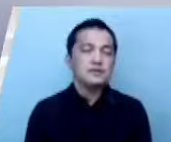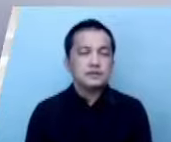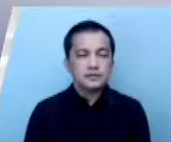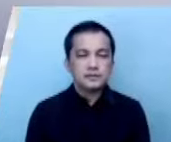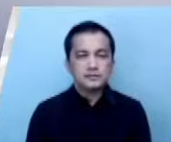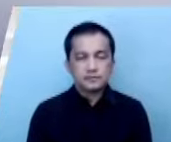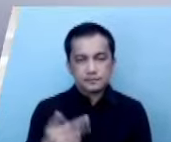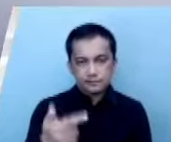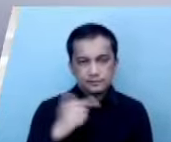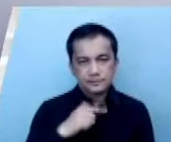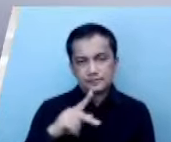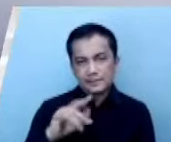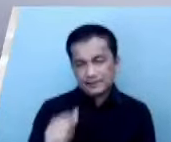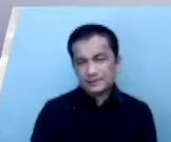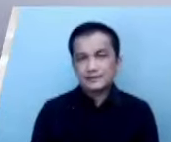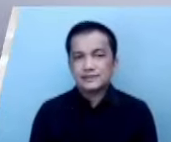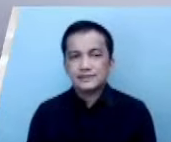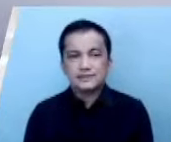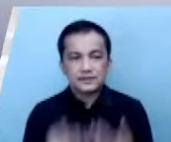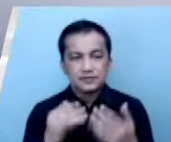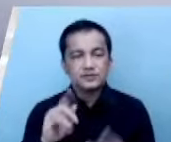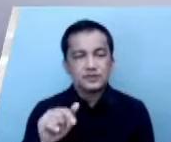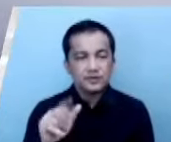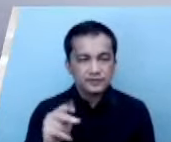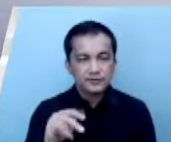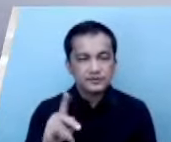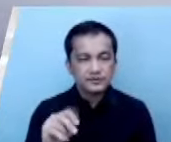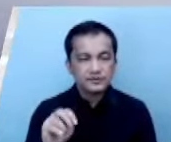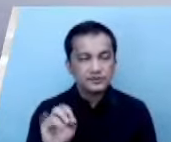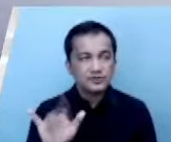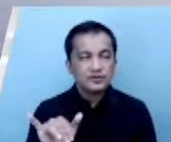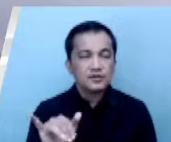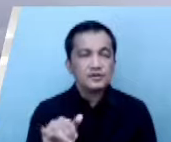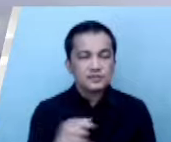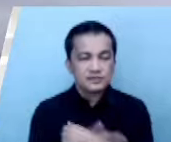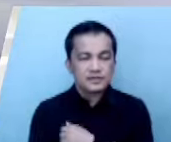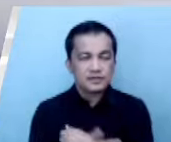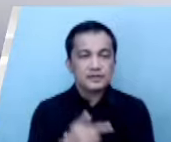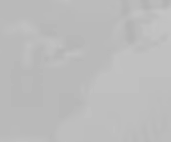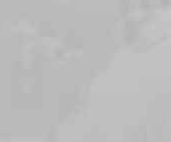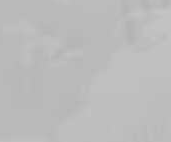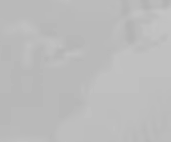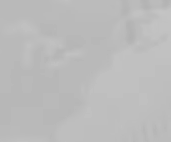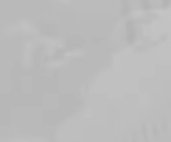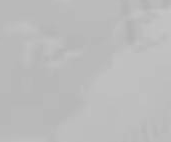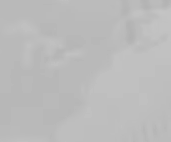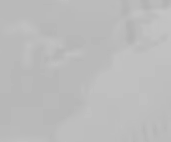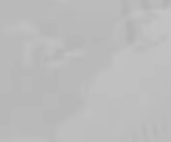Maraming salamat, Joan Ponsoy ng GMA Regional TV, 1 North Central Luzon.